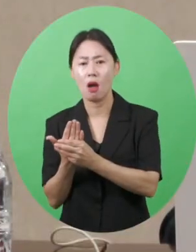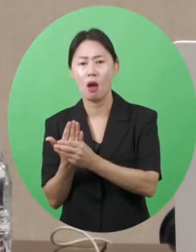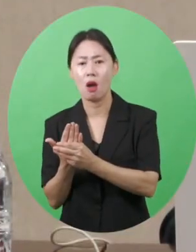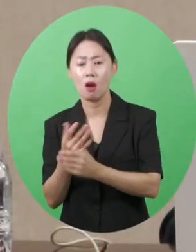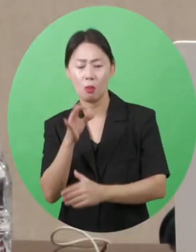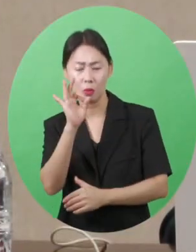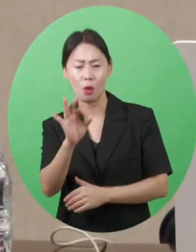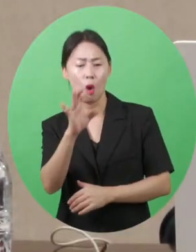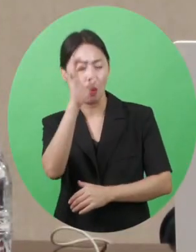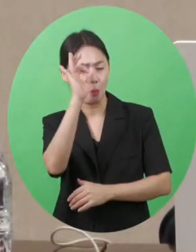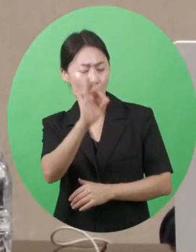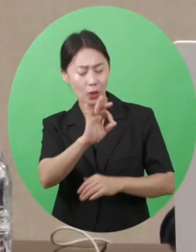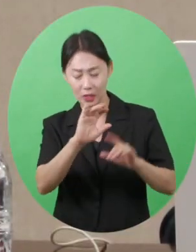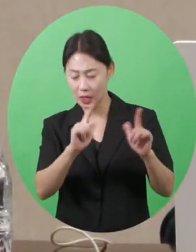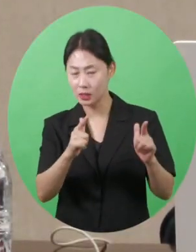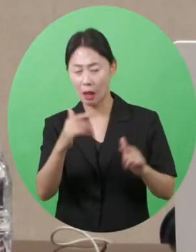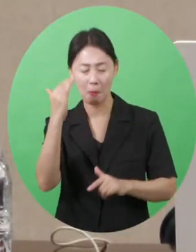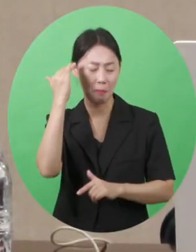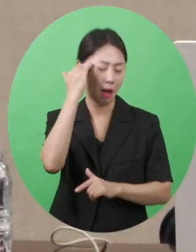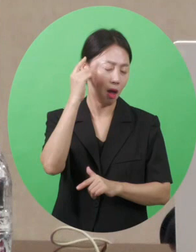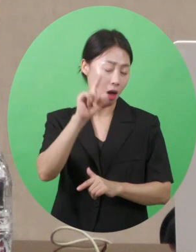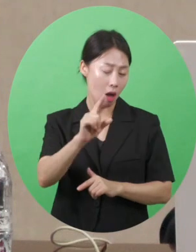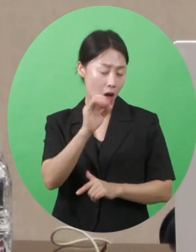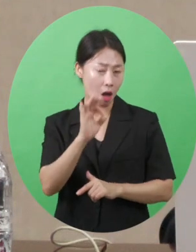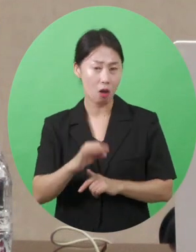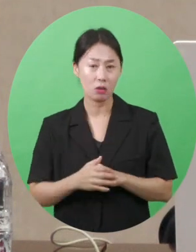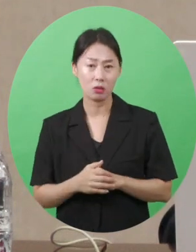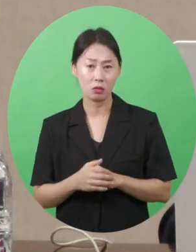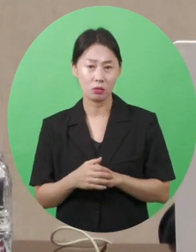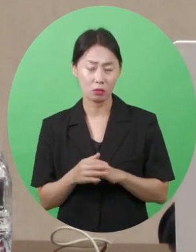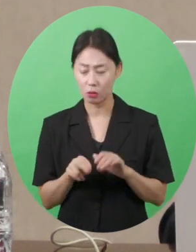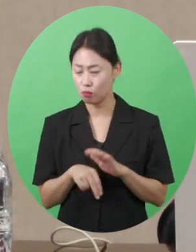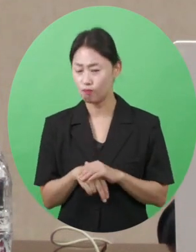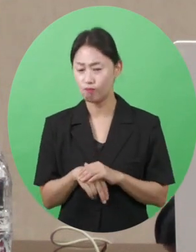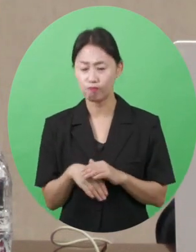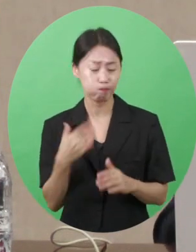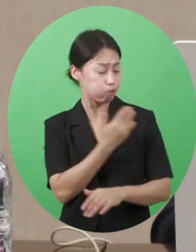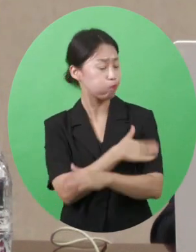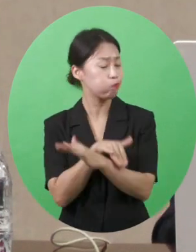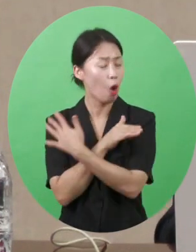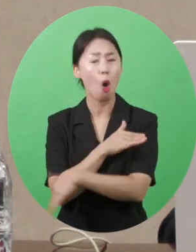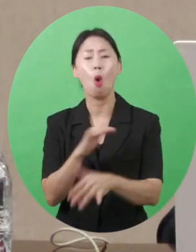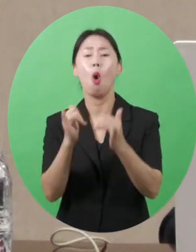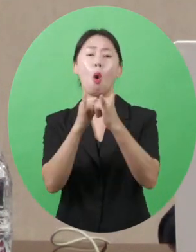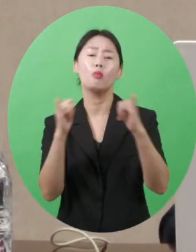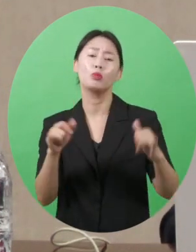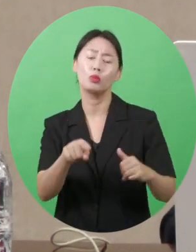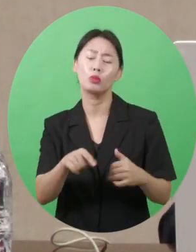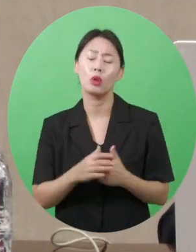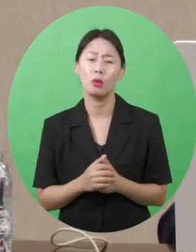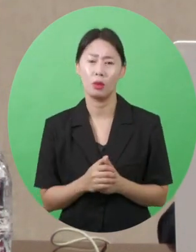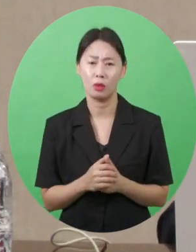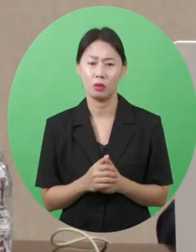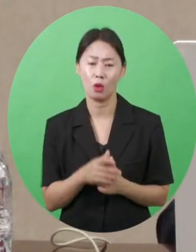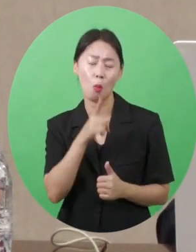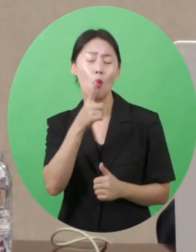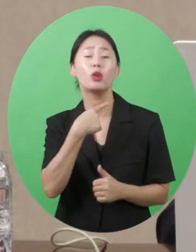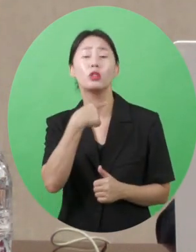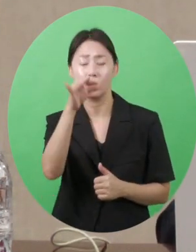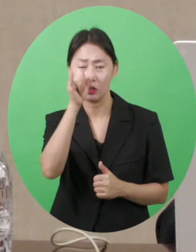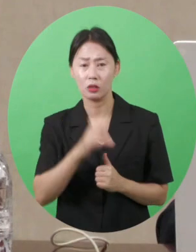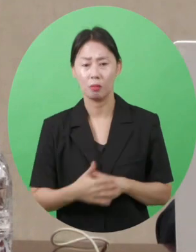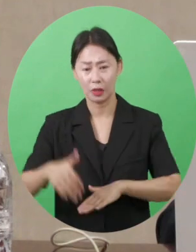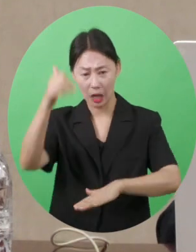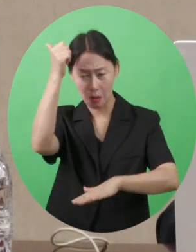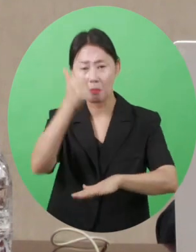않는 사람들, 보려하지 않는 사회라는 그 보고서를 발간한 적이 있습니다.